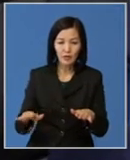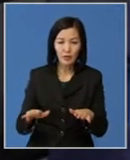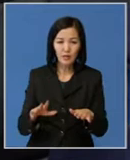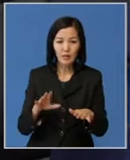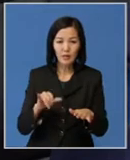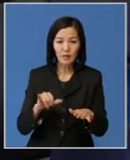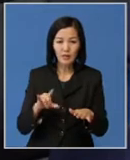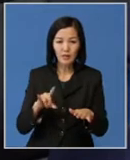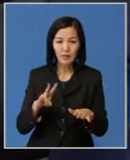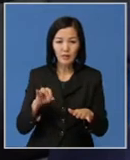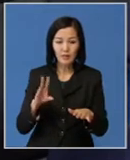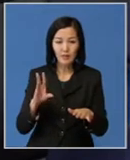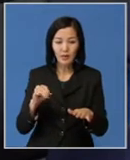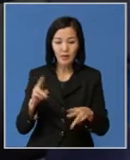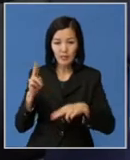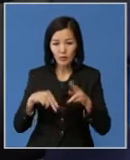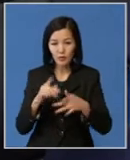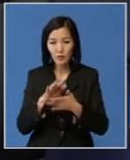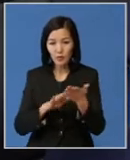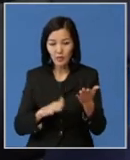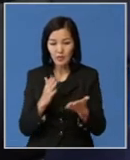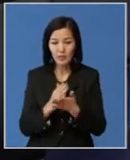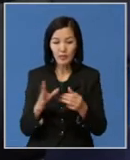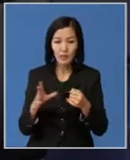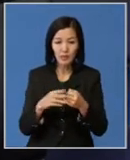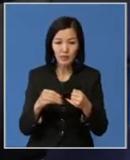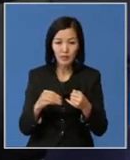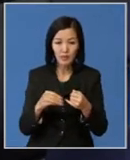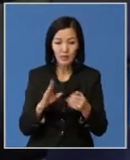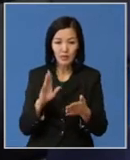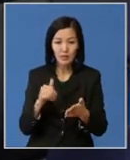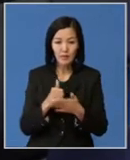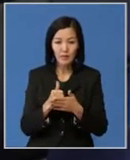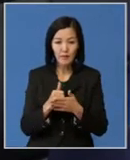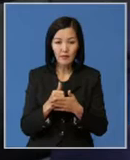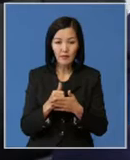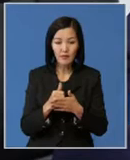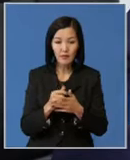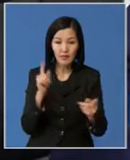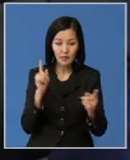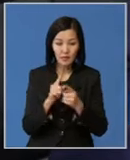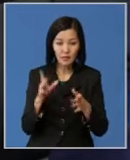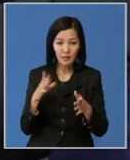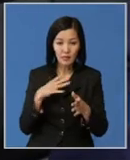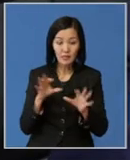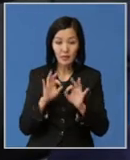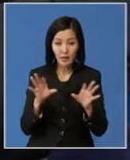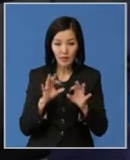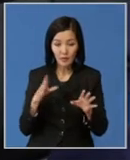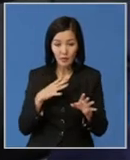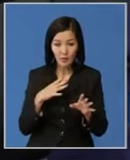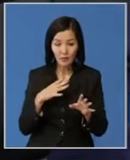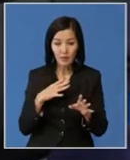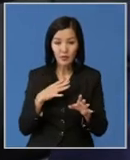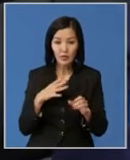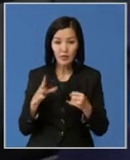ынтымақ микроауданына өсіп кетіп баратамыз. Ол жерде бізде негізі өткенде сіздер мен жеке қабылдауымда болғанда мен сізге айтқанмын. Ол